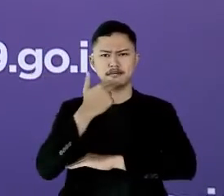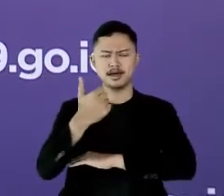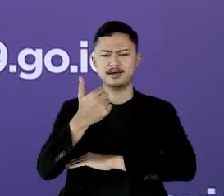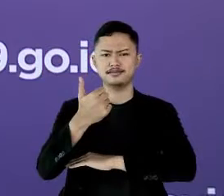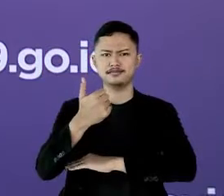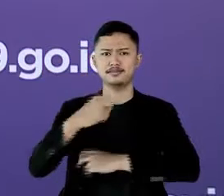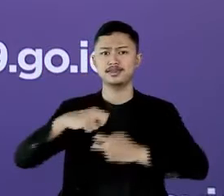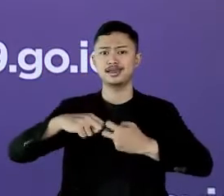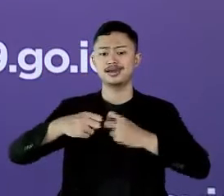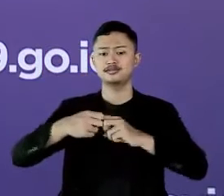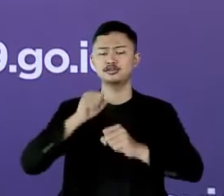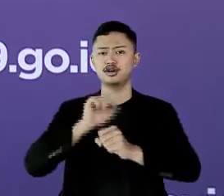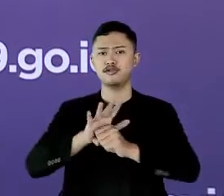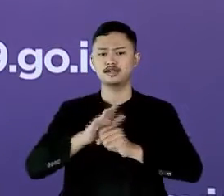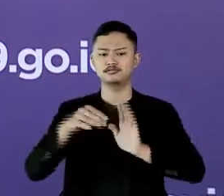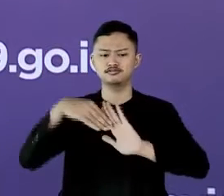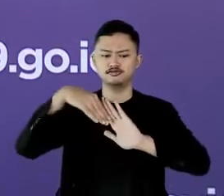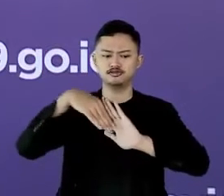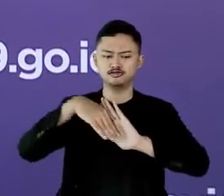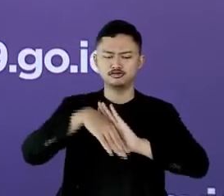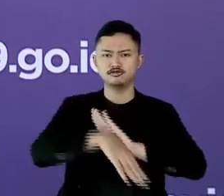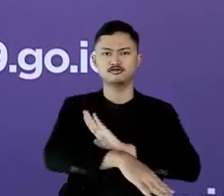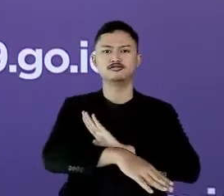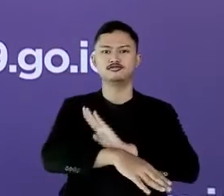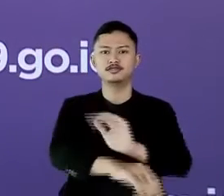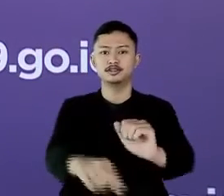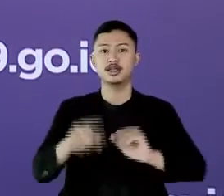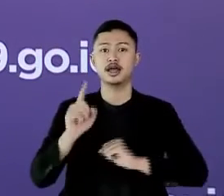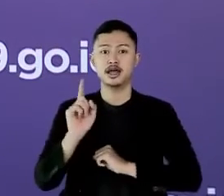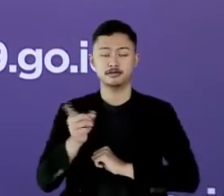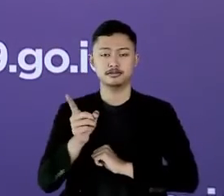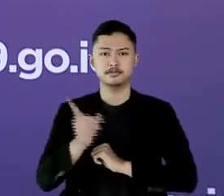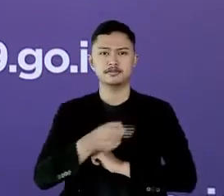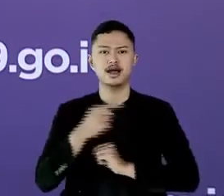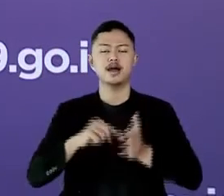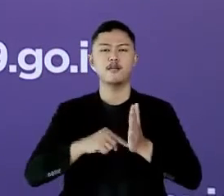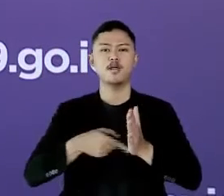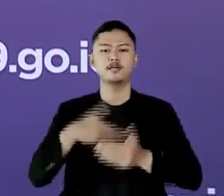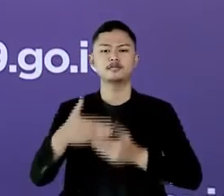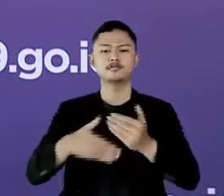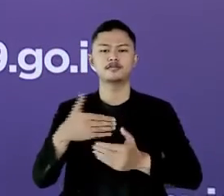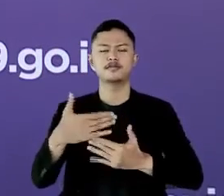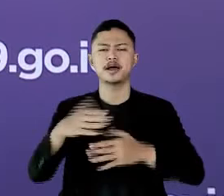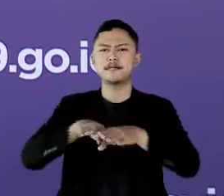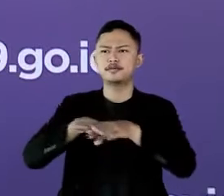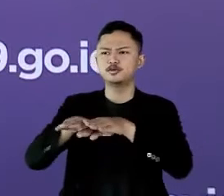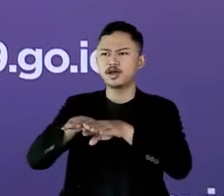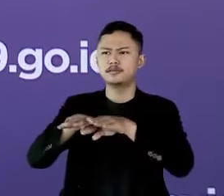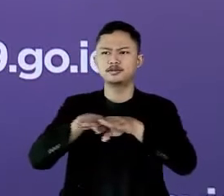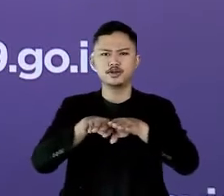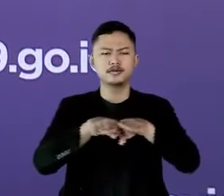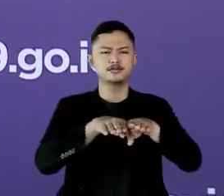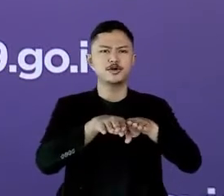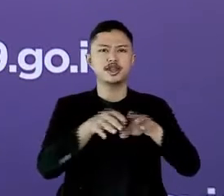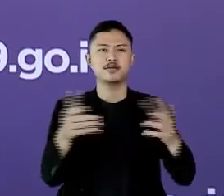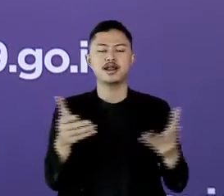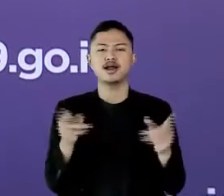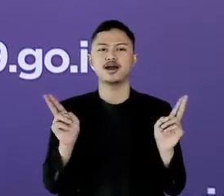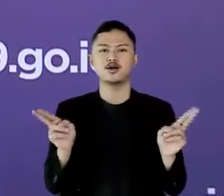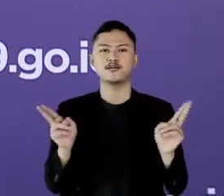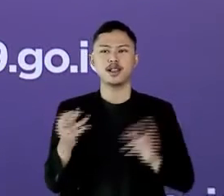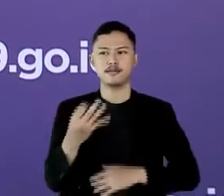kasus COVID-19 perlahan melandai. Karena itu kita mulai kemudian dilakukan penyesuaian-penyesuaian menuju new